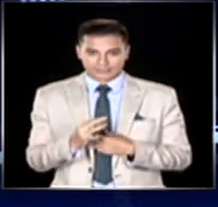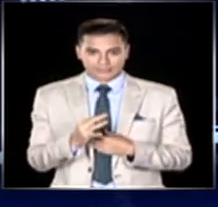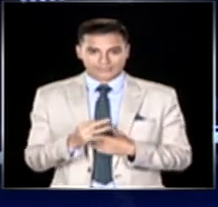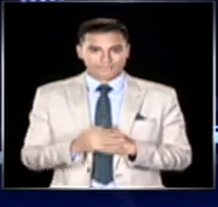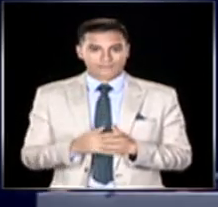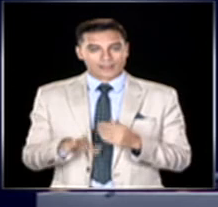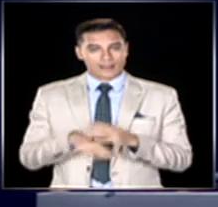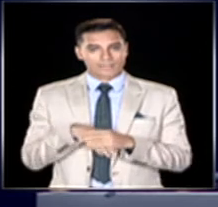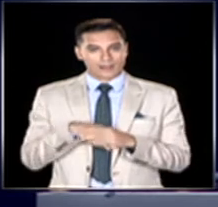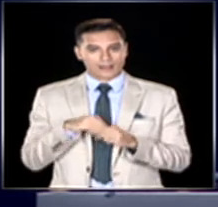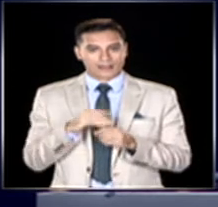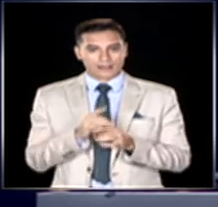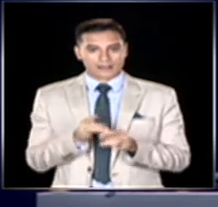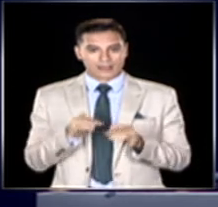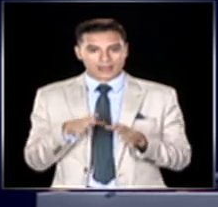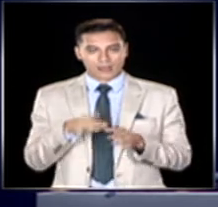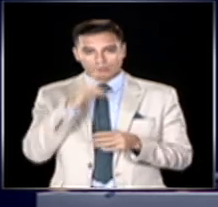اللي عليا ان شاء الله بقى يا ربنا يوفق.